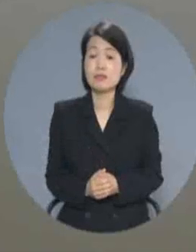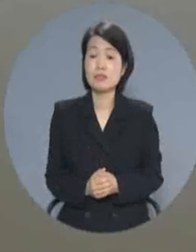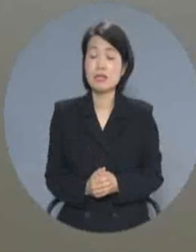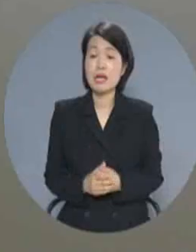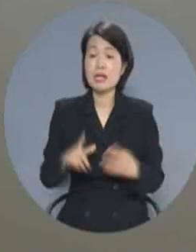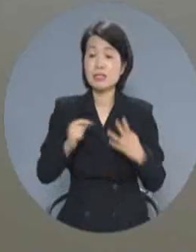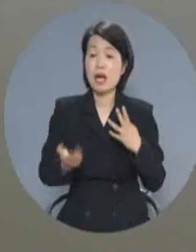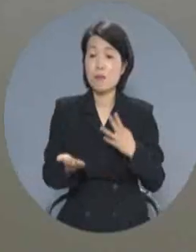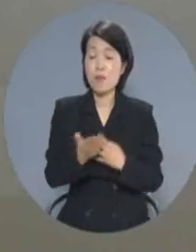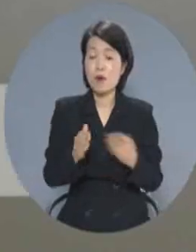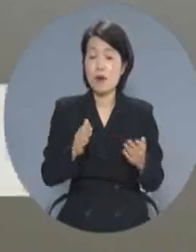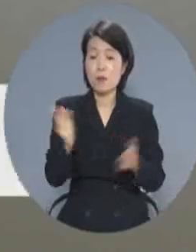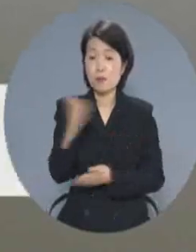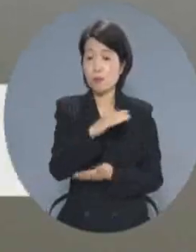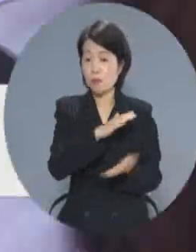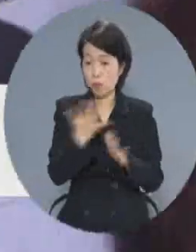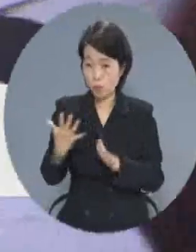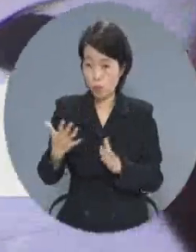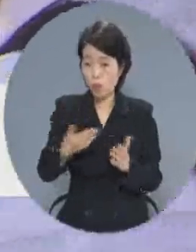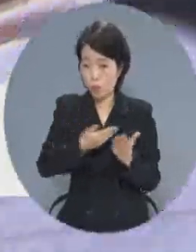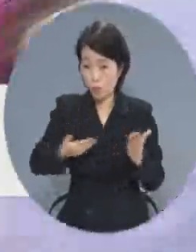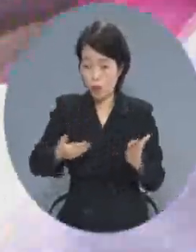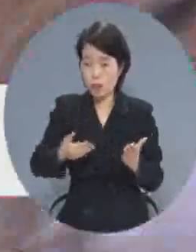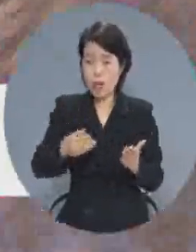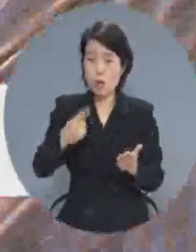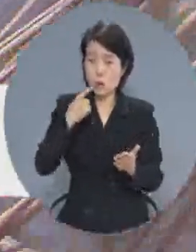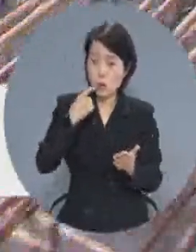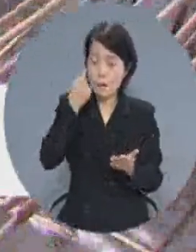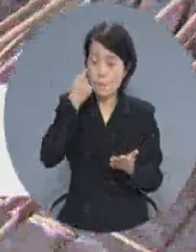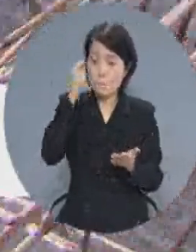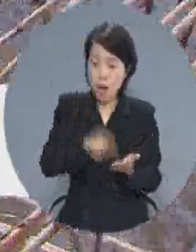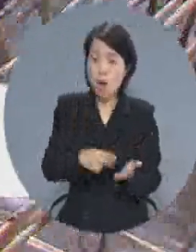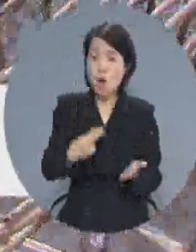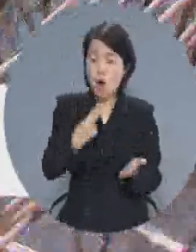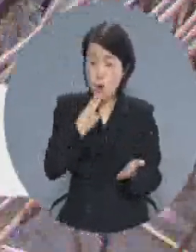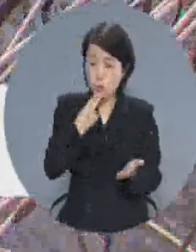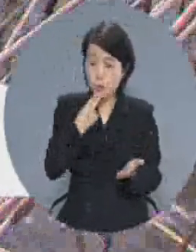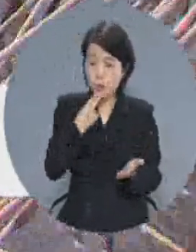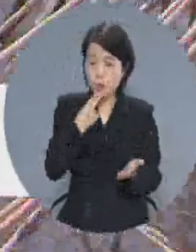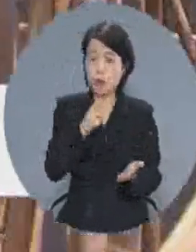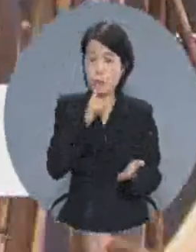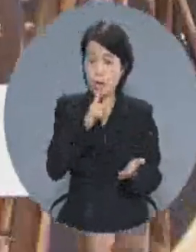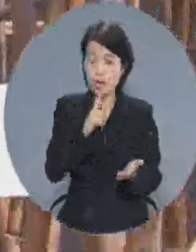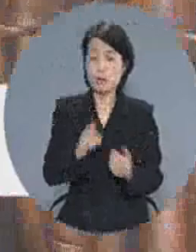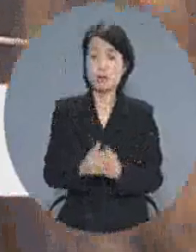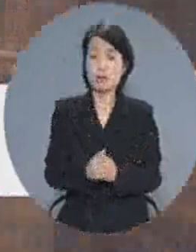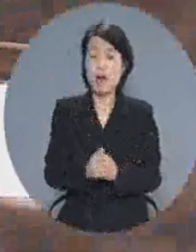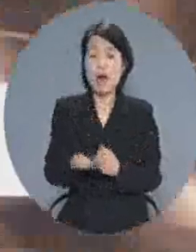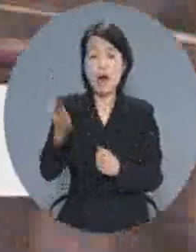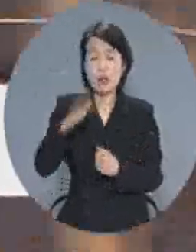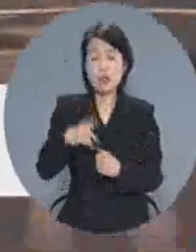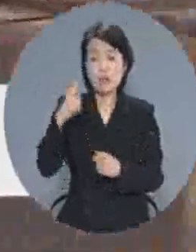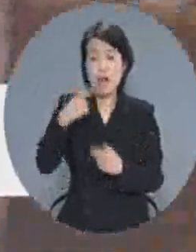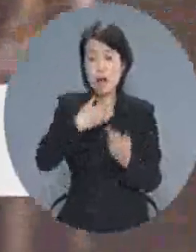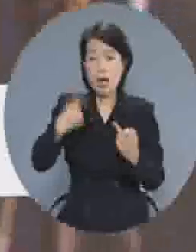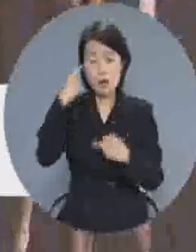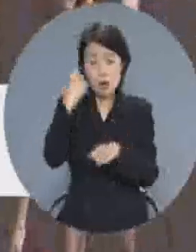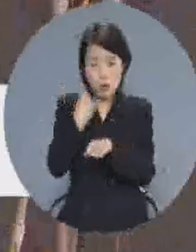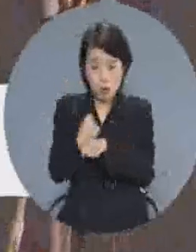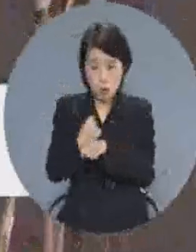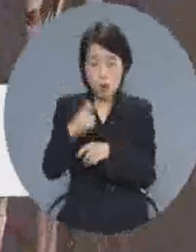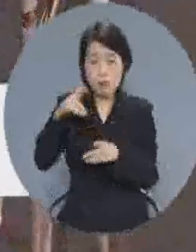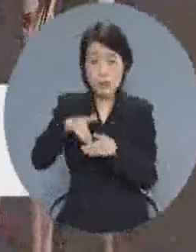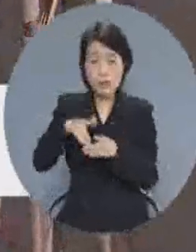지난달 어류가 집단 폐사한 해창만에서 유해 성분이 검출되지 않았다고 밝혔던 고흥군. 하지만 강원대학교